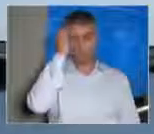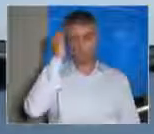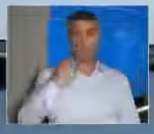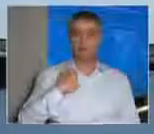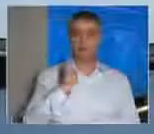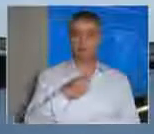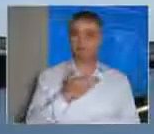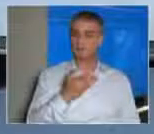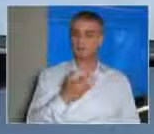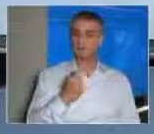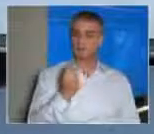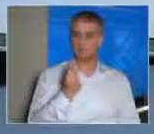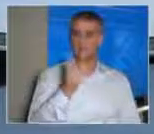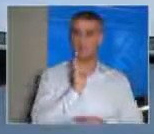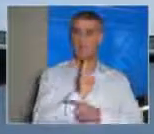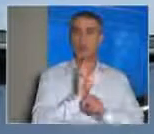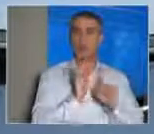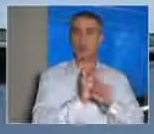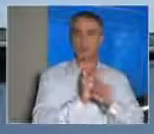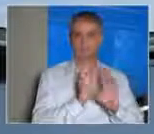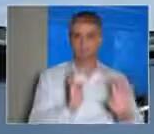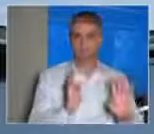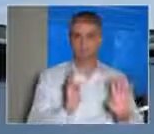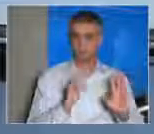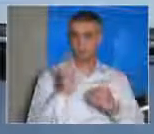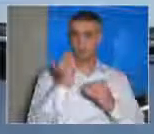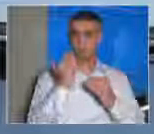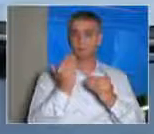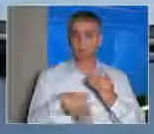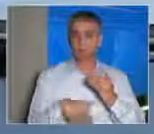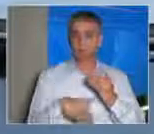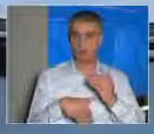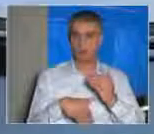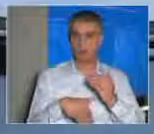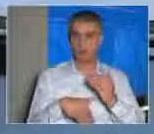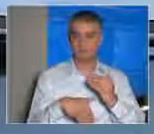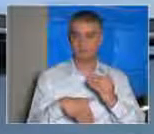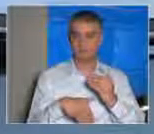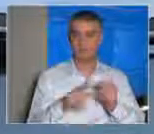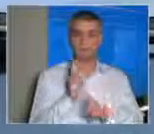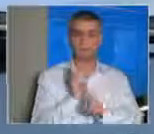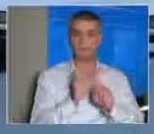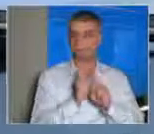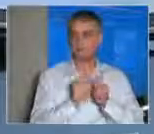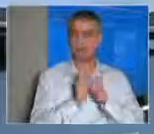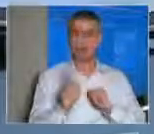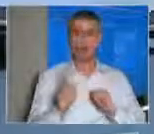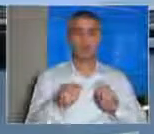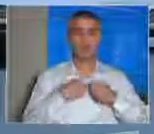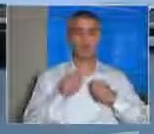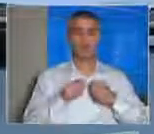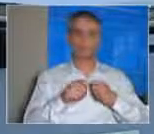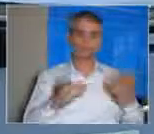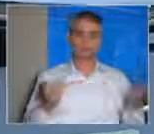איזשהו כן משפט לעניין של חוק החסינות. בסופו של דבר, חסינות לא חסינות, ח"כים